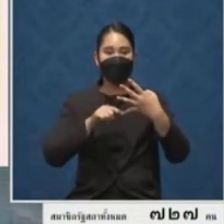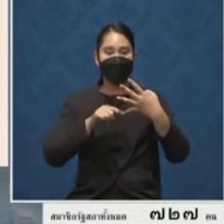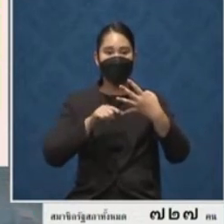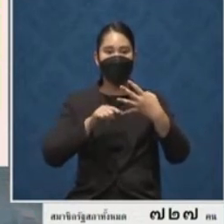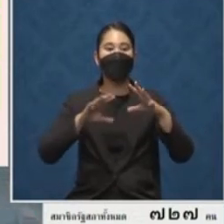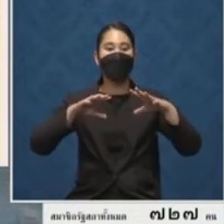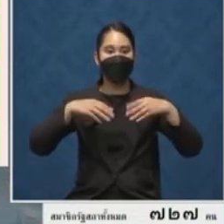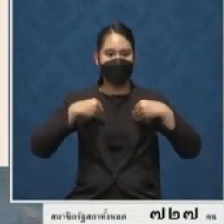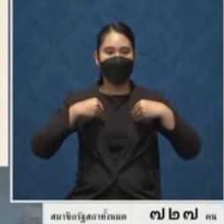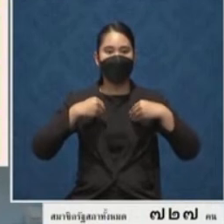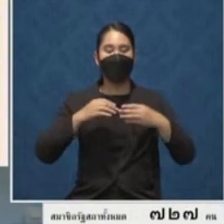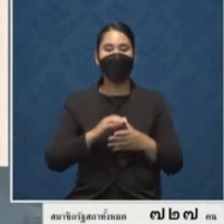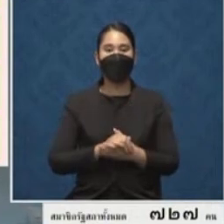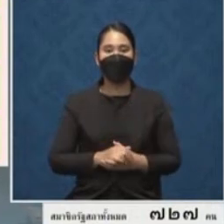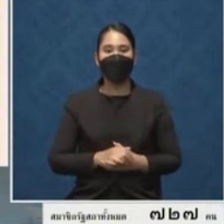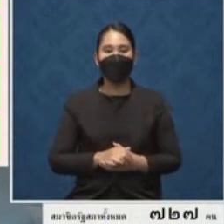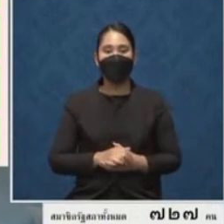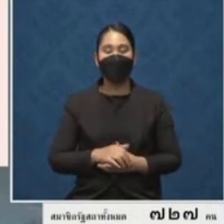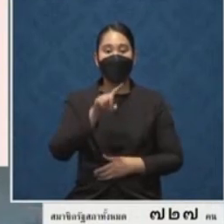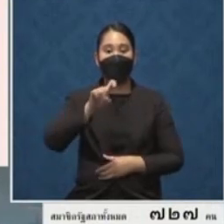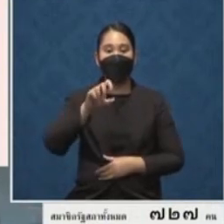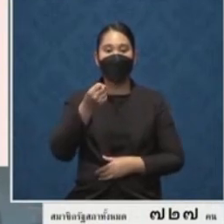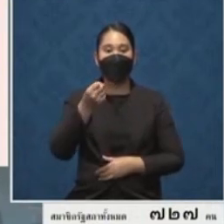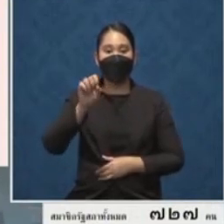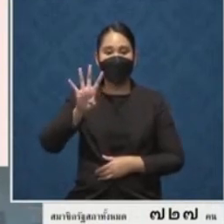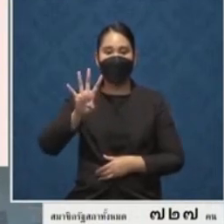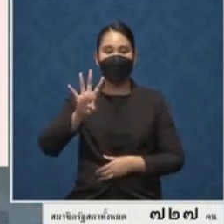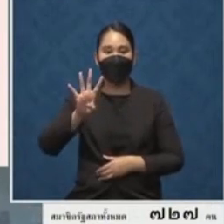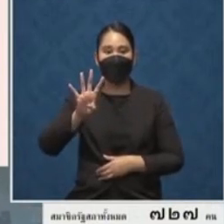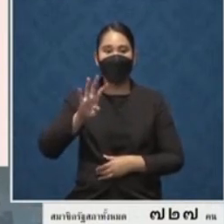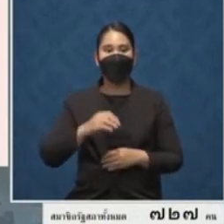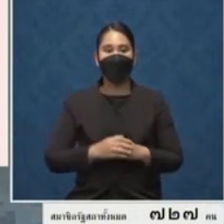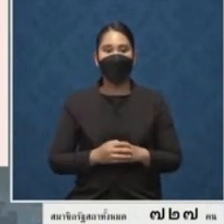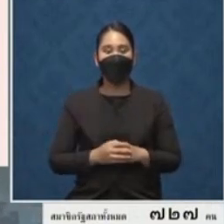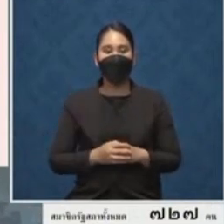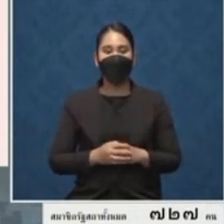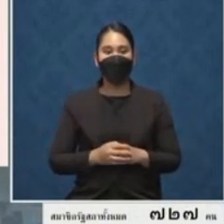การครับ 114พลเอกชยุทธสุวรรณมาศ